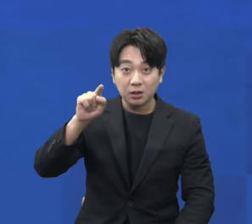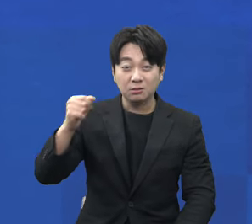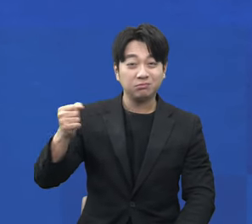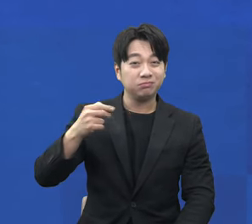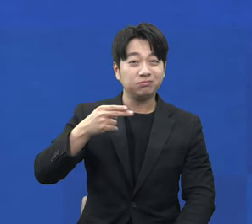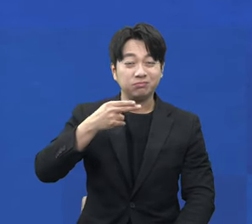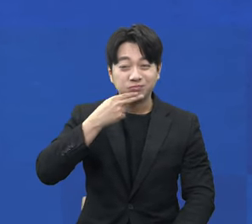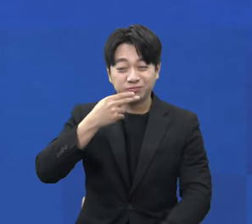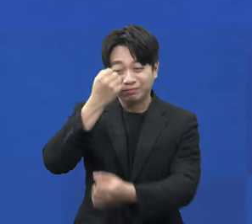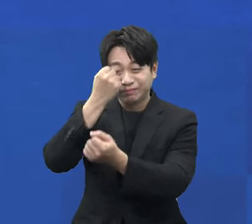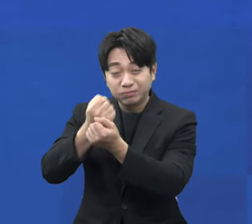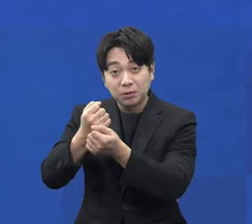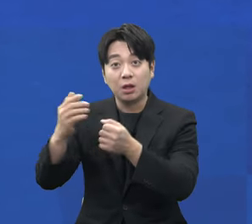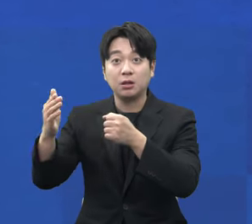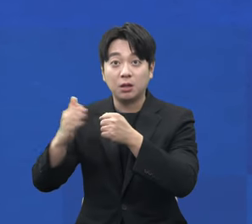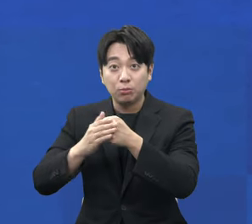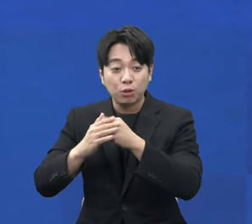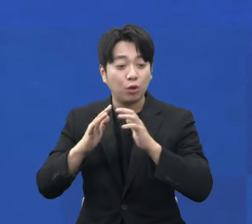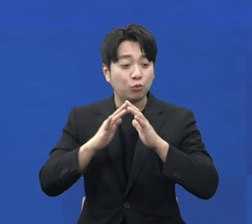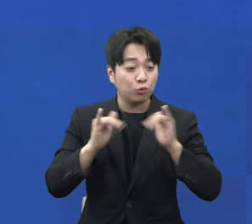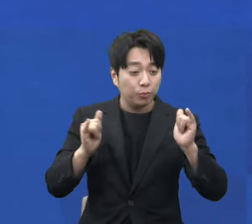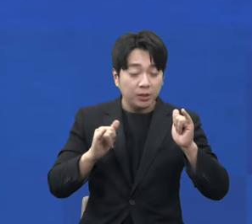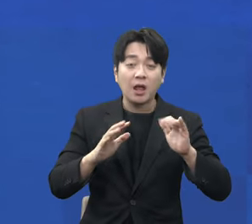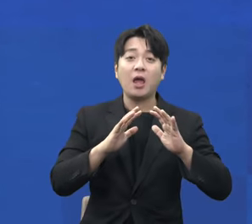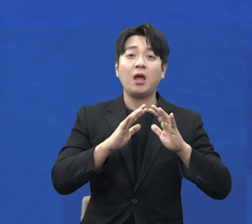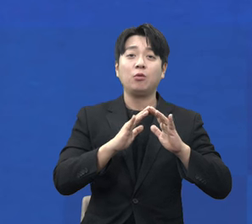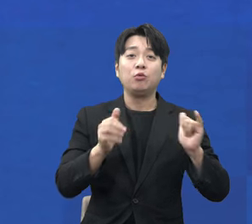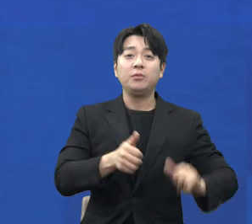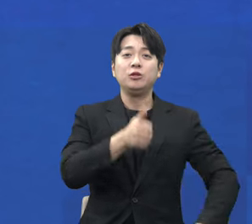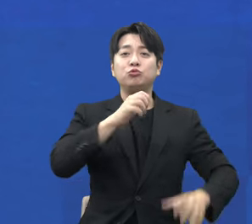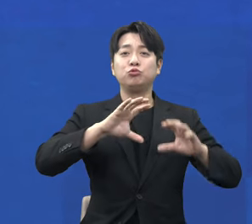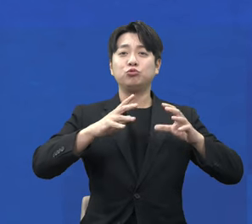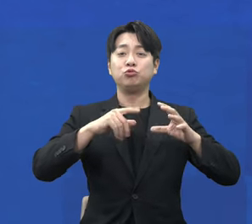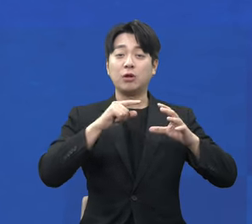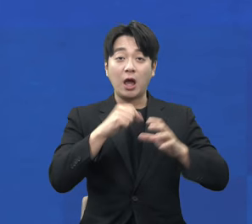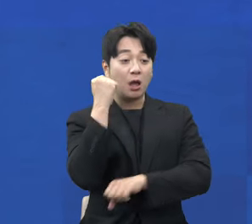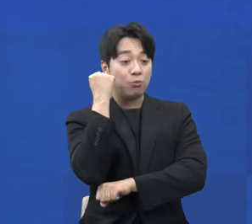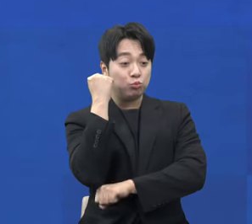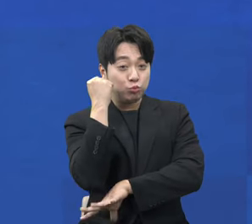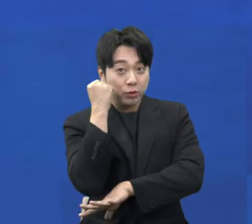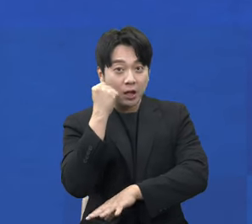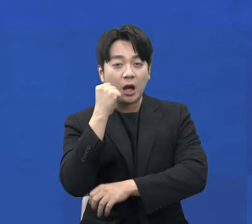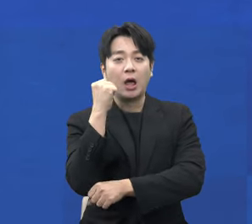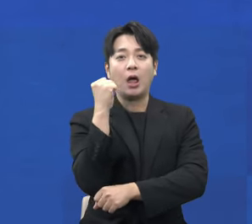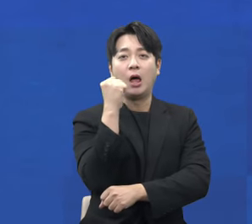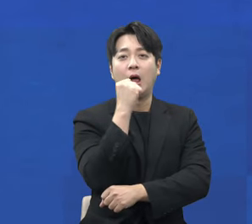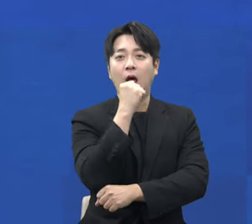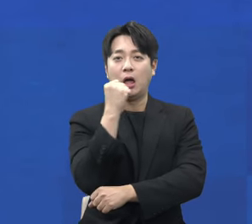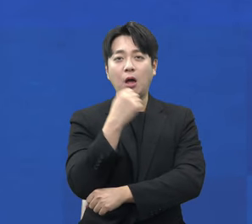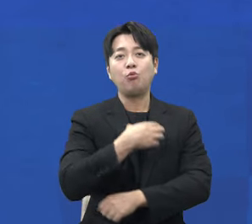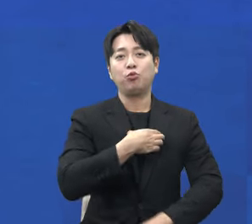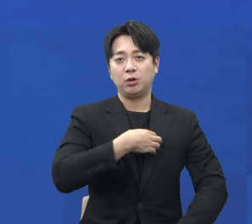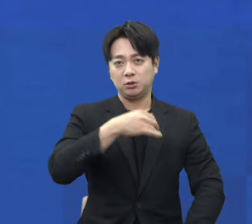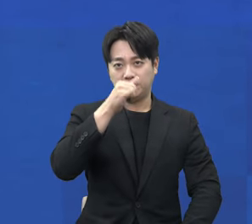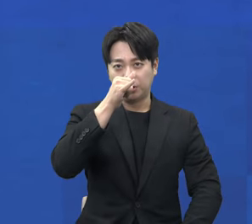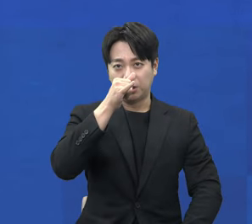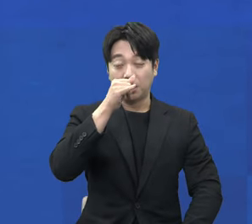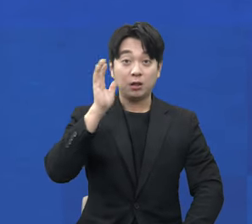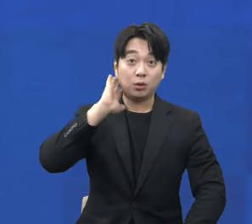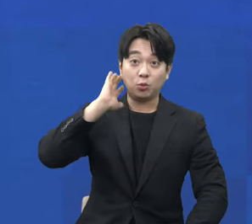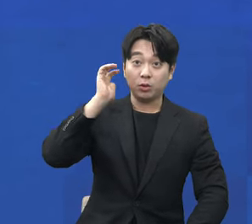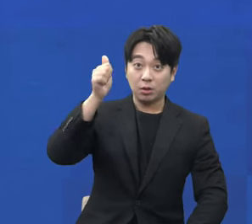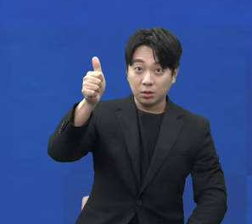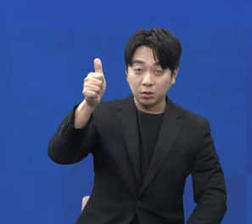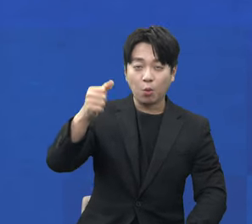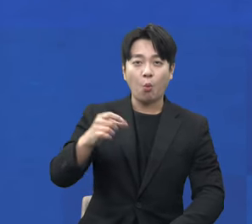우리 국민들이 피땀 흘려 지켜낸 민주주의 뿌리가 흔들리고 퇴행되고 있습니다. 대통령이라는 자리는 오직